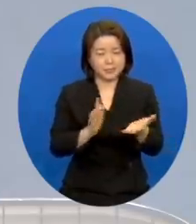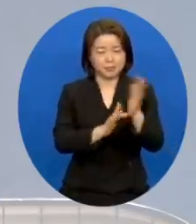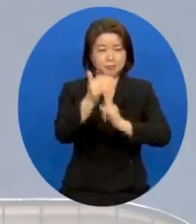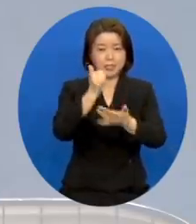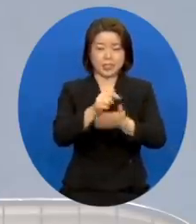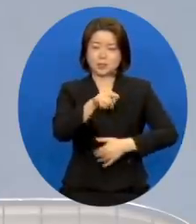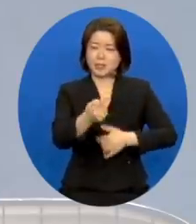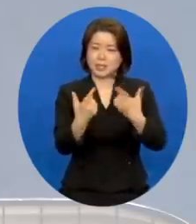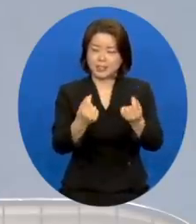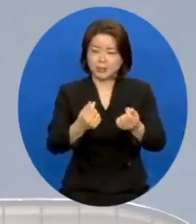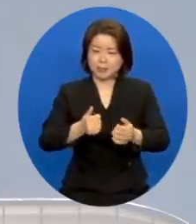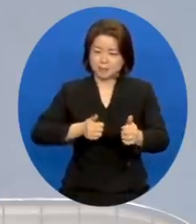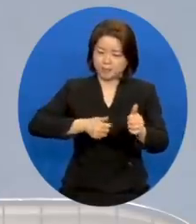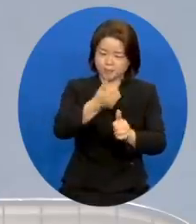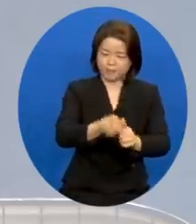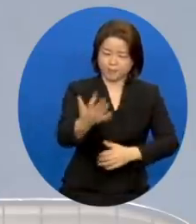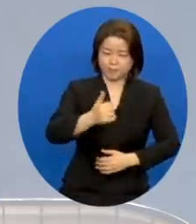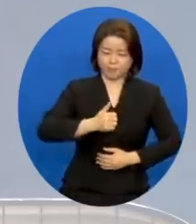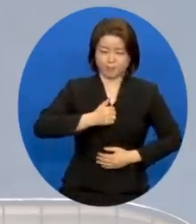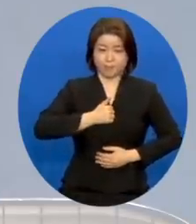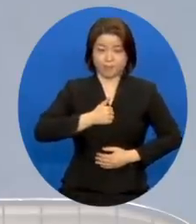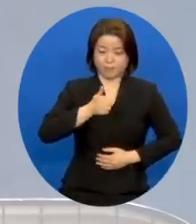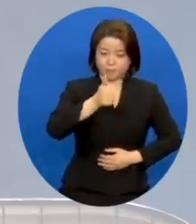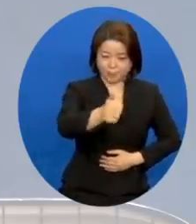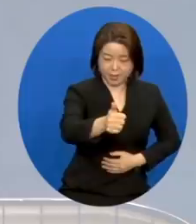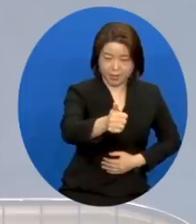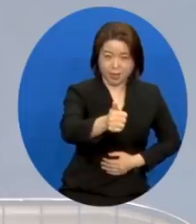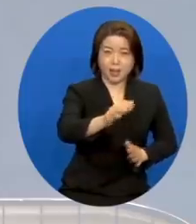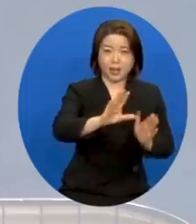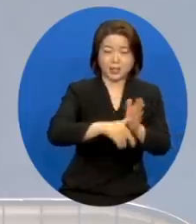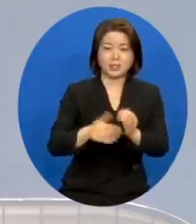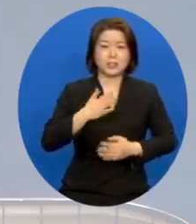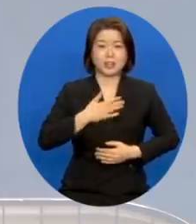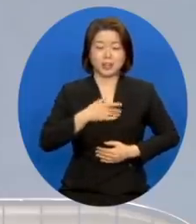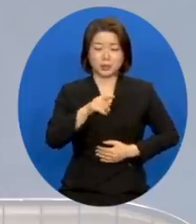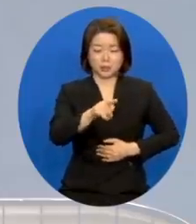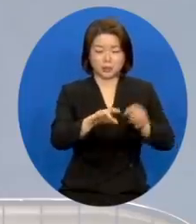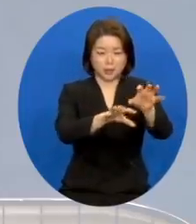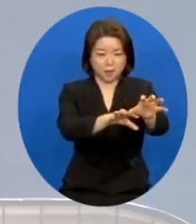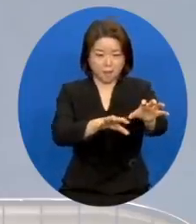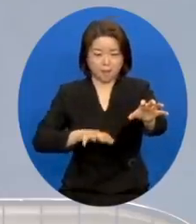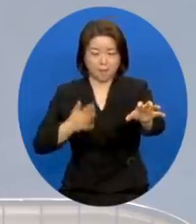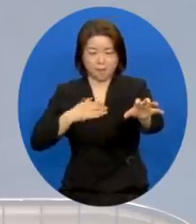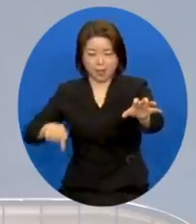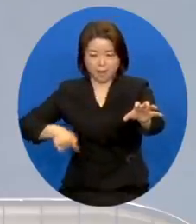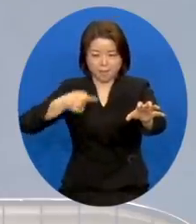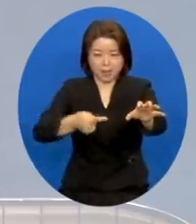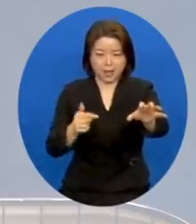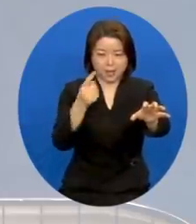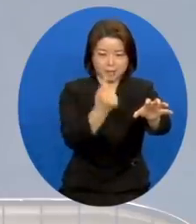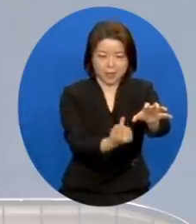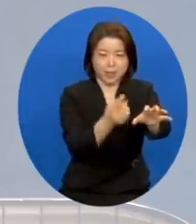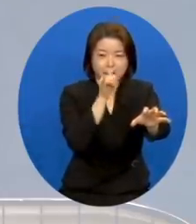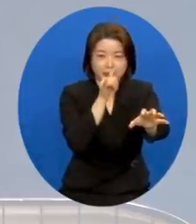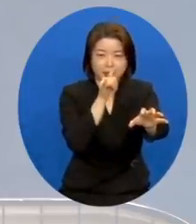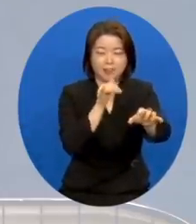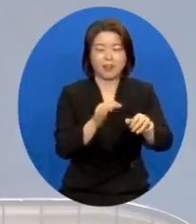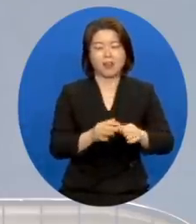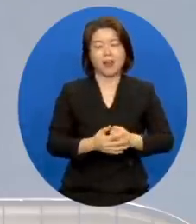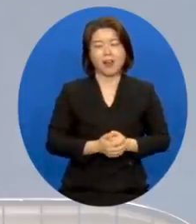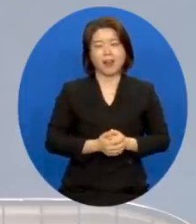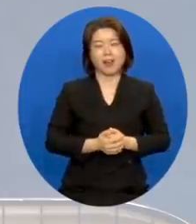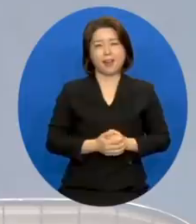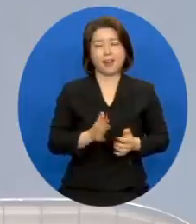이런 개선장군처럼 나가실 때 자기도 그 반열에 서있다는 거에요 자기는